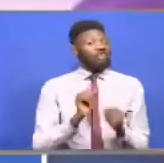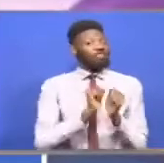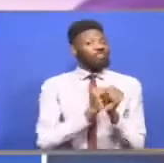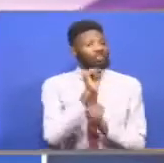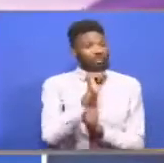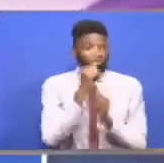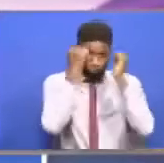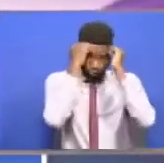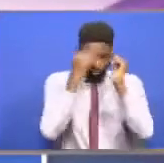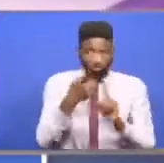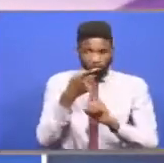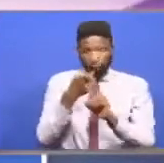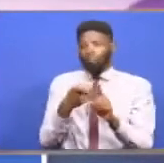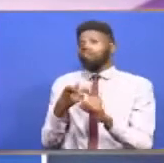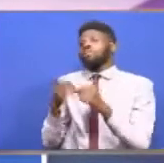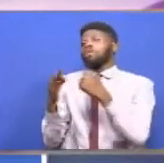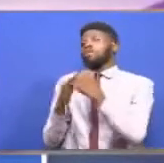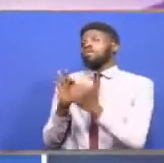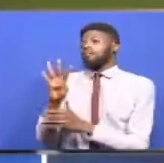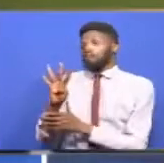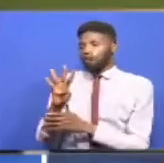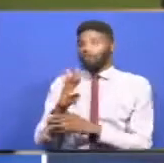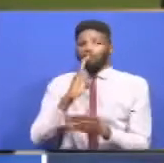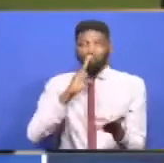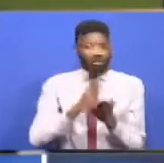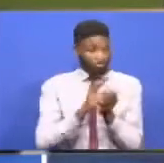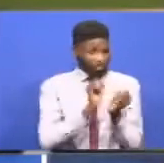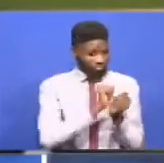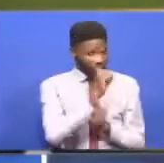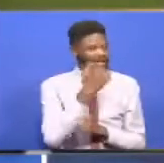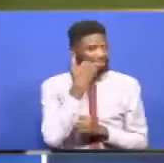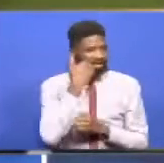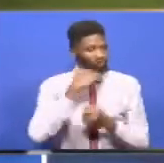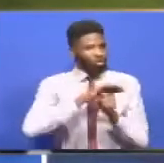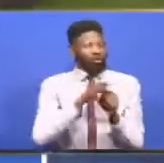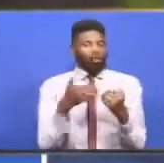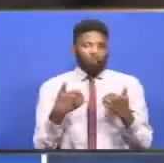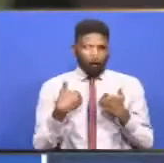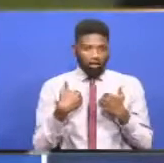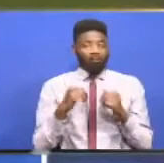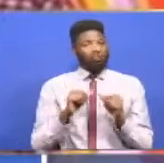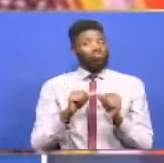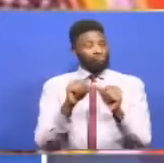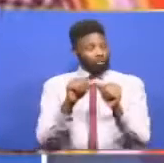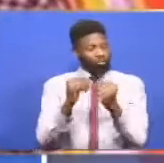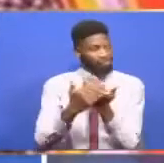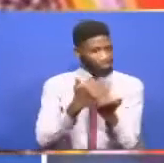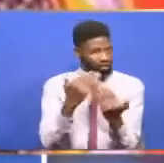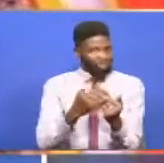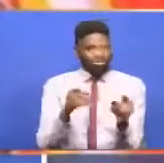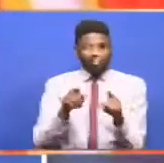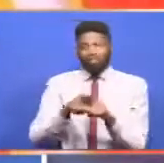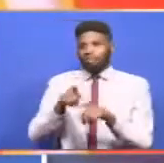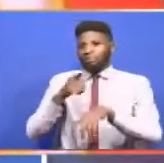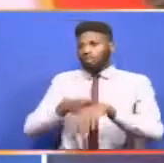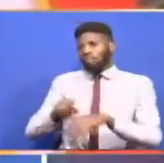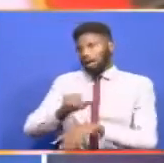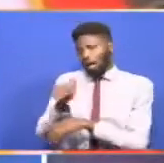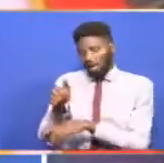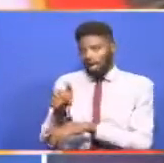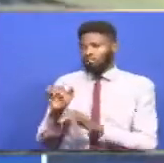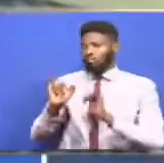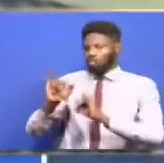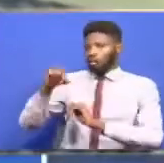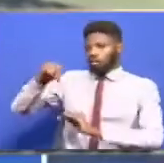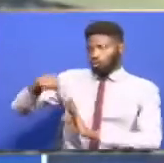ya 84 walithibitishwa kuambukizwa ugonjwa huo na wanaendelea kupokea matibabu, huku wengine wakisalia karantini hadi